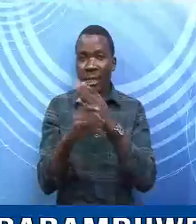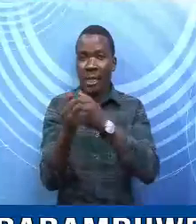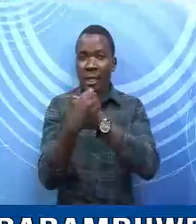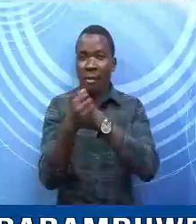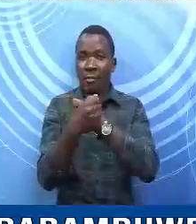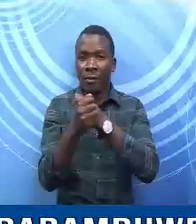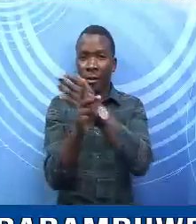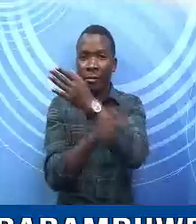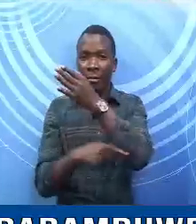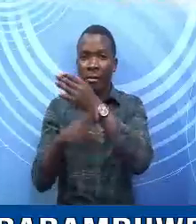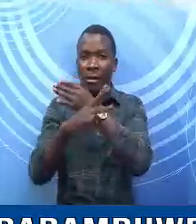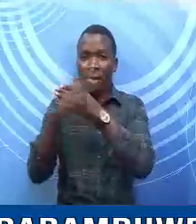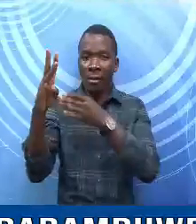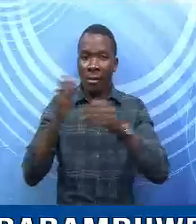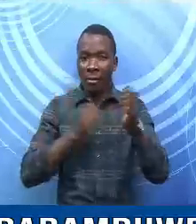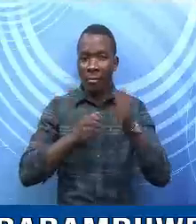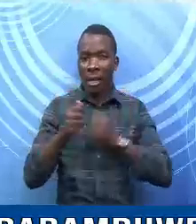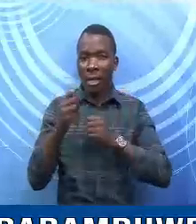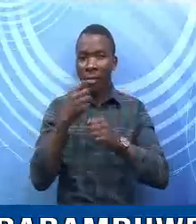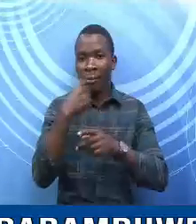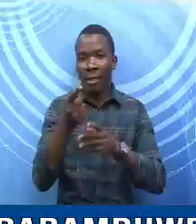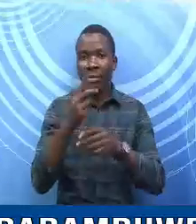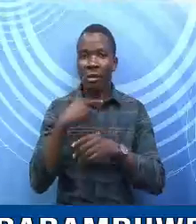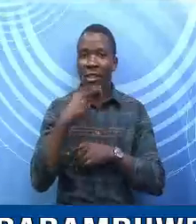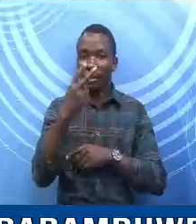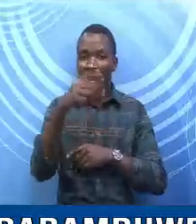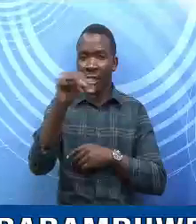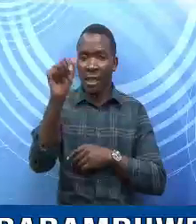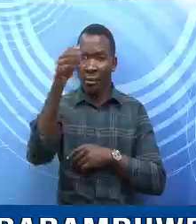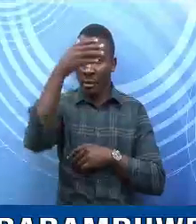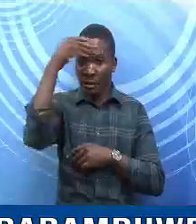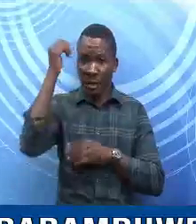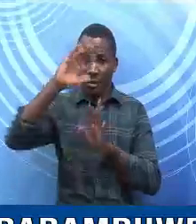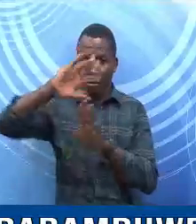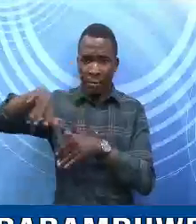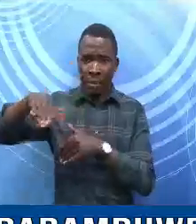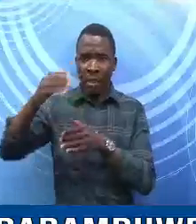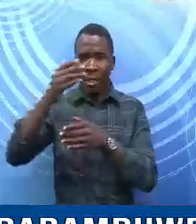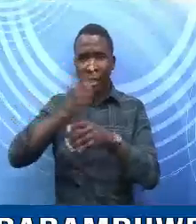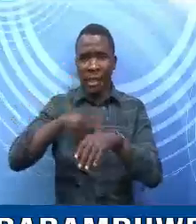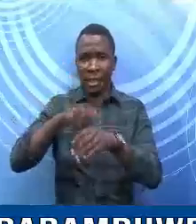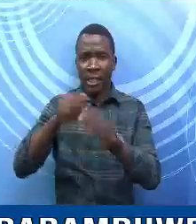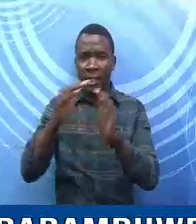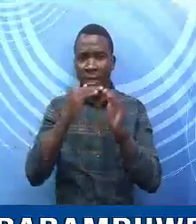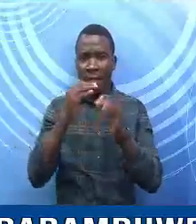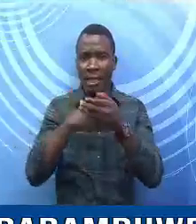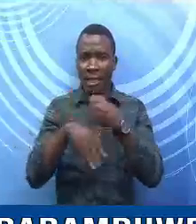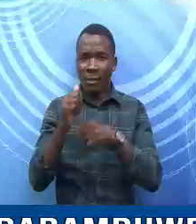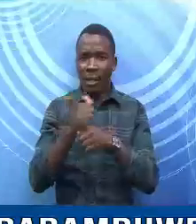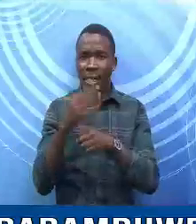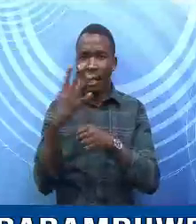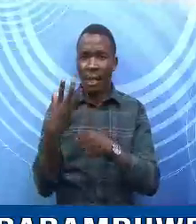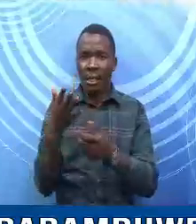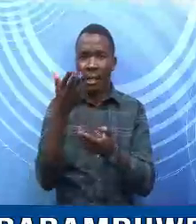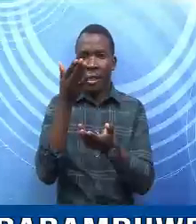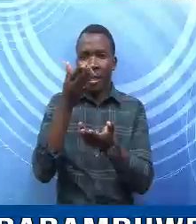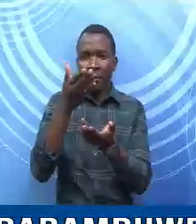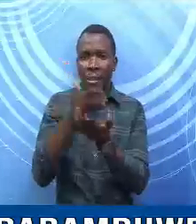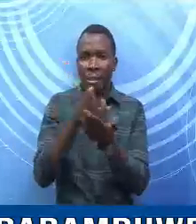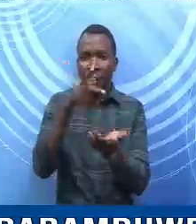y'Uburengerazuba y'u Rwanda bavuga ko ijwi ryabo ryirengagijwe nkana mu gihe kingana n'imyaka itanu ishize bishyuza amafaranga angana na miliyoni